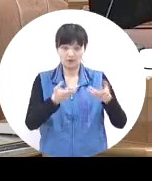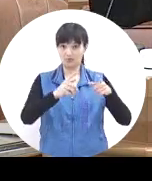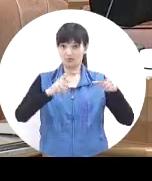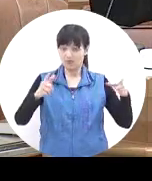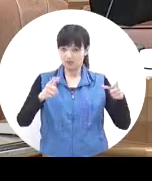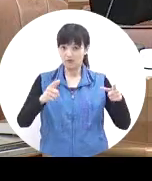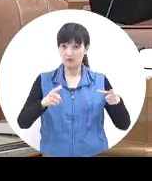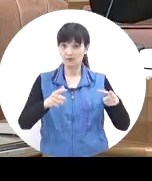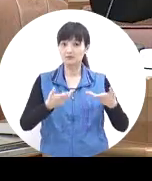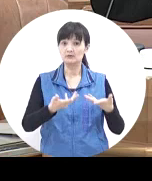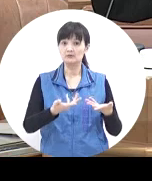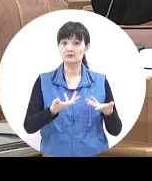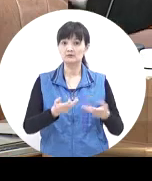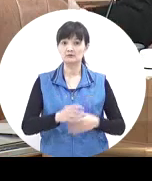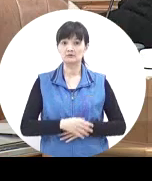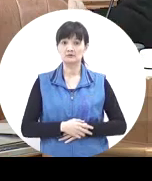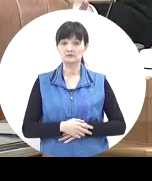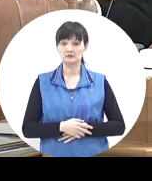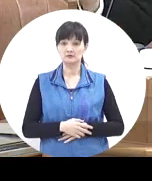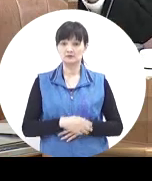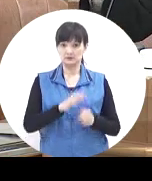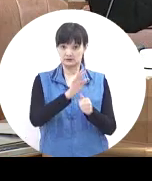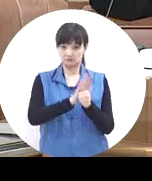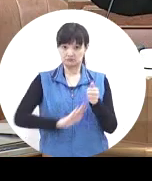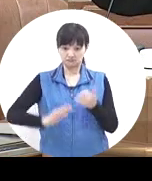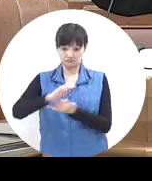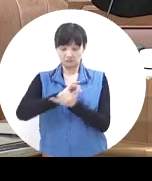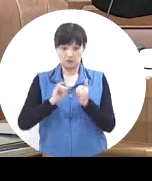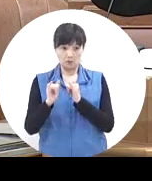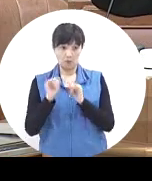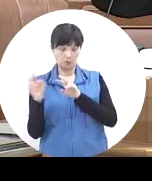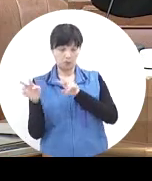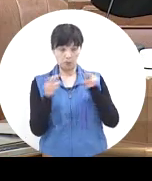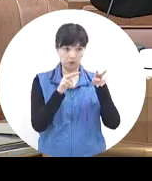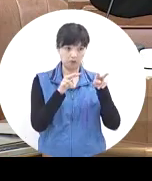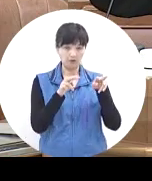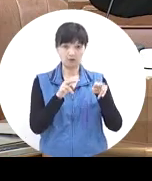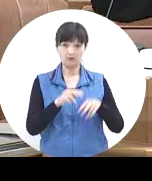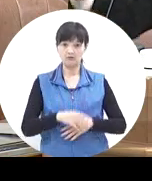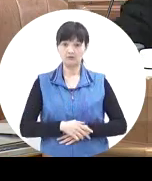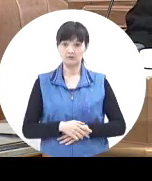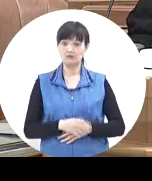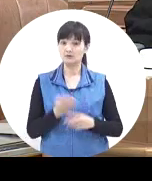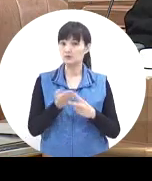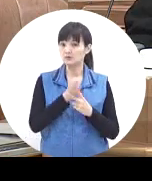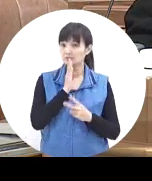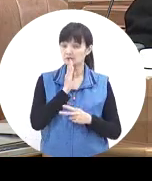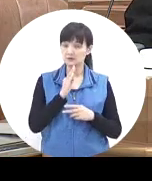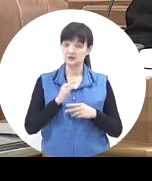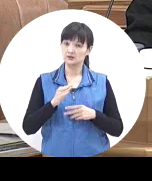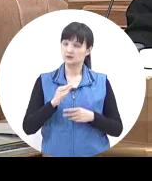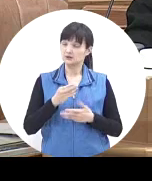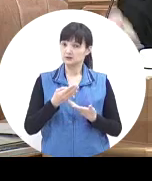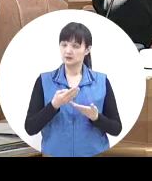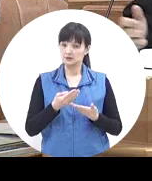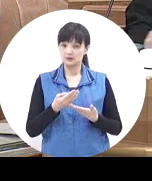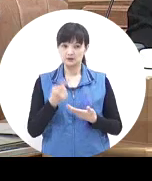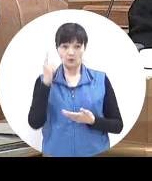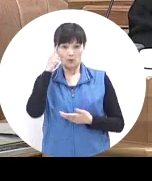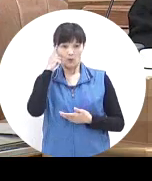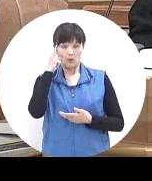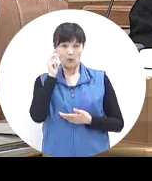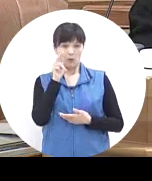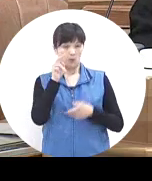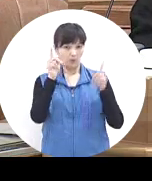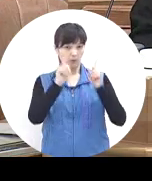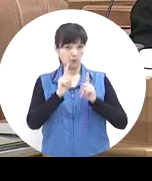个，引起了全民的关注，甚至引起全民要去深刻的检讨的时候，除了主管机